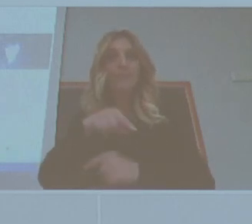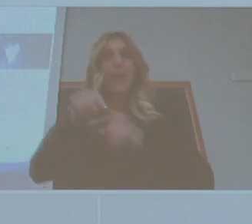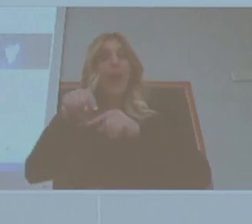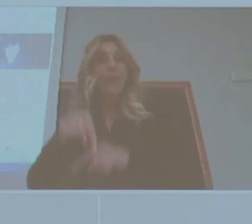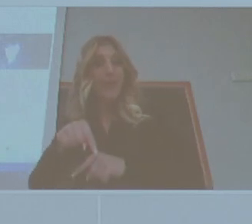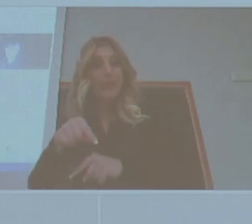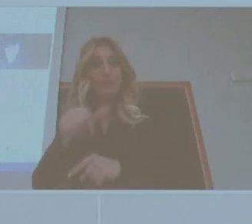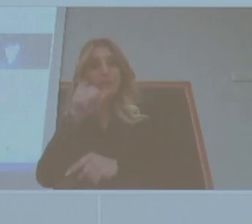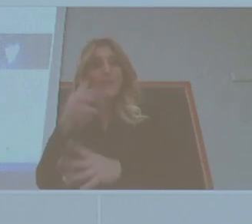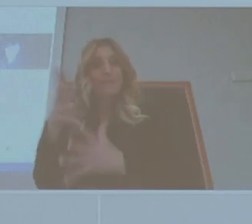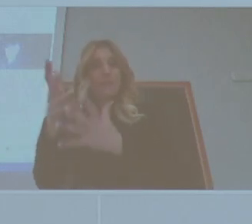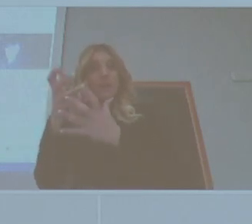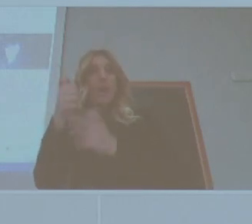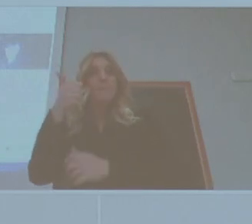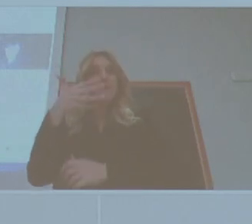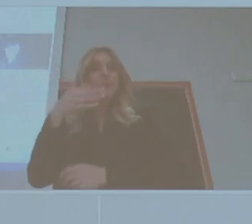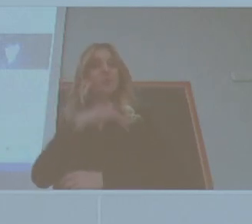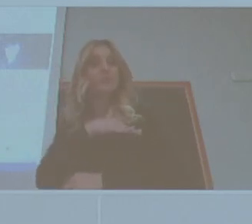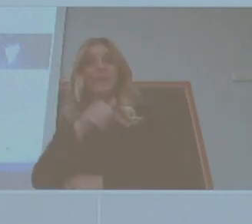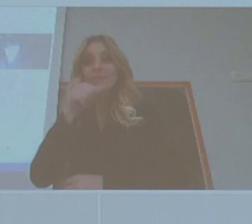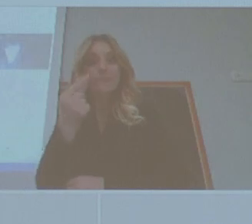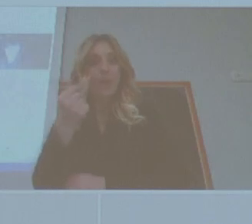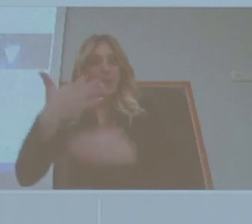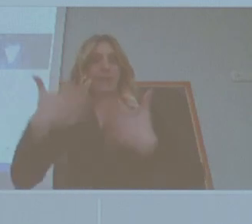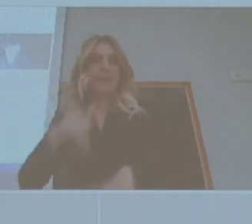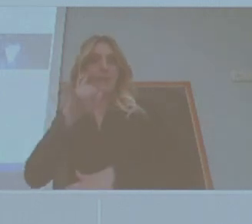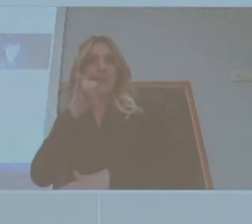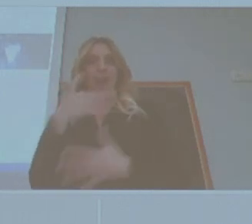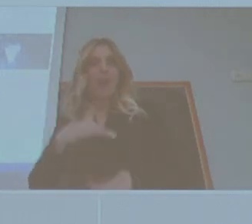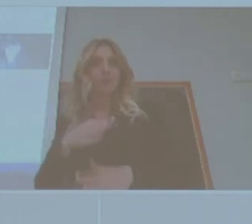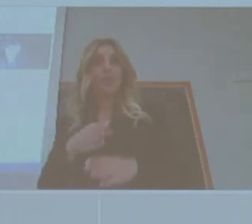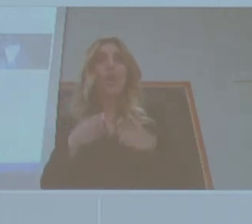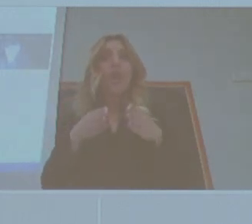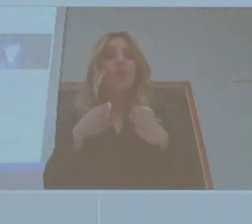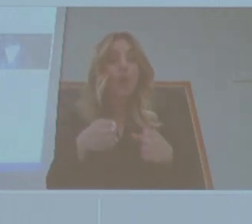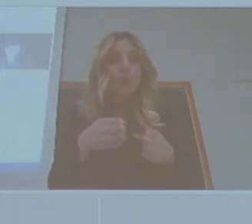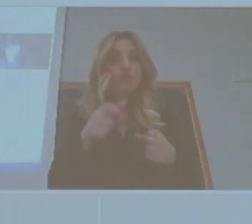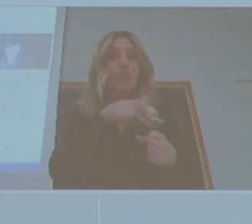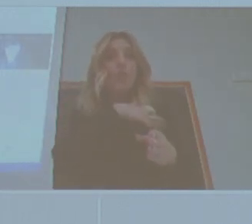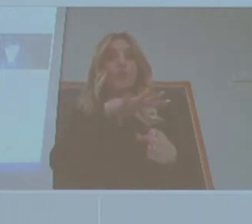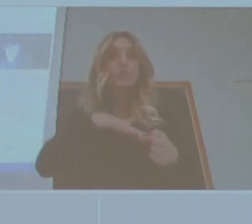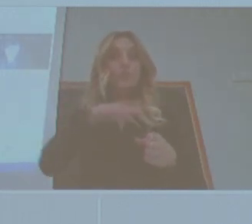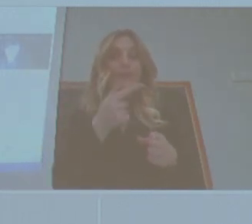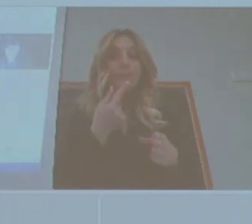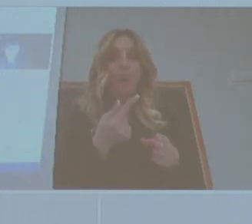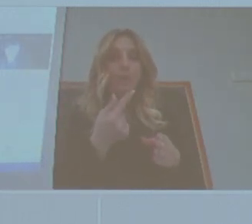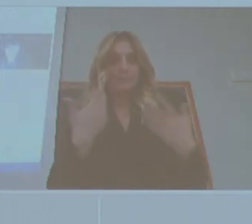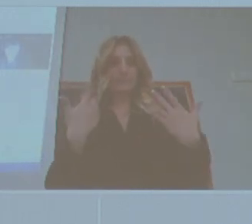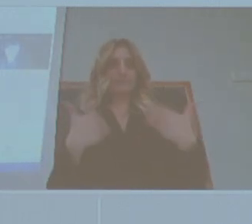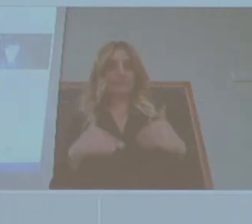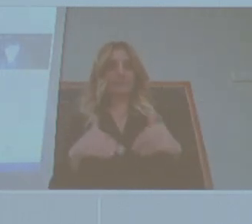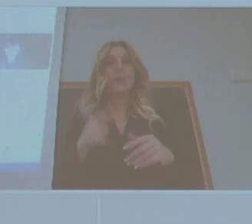corsi. E ci vuole coraggio ad avere un corso con pochi studenti, ma è un corso specialistico, un